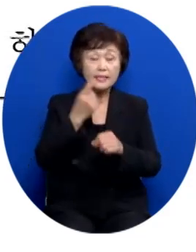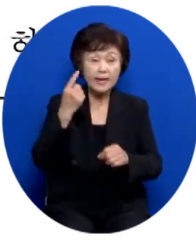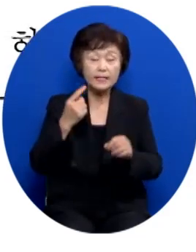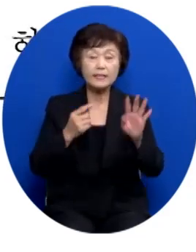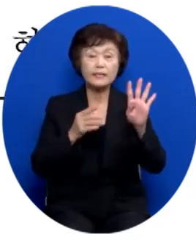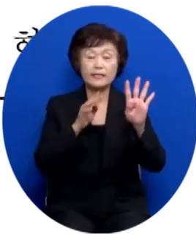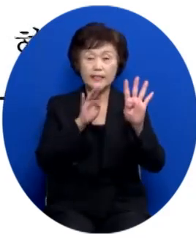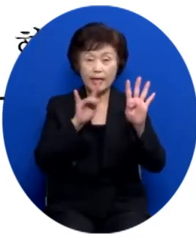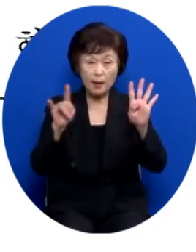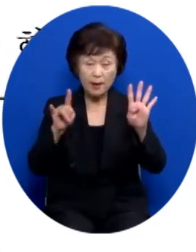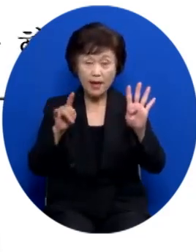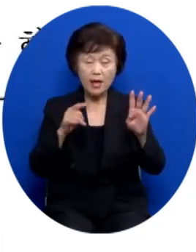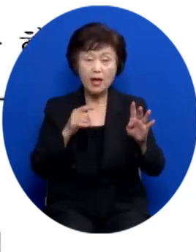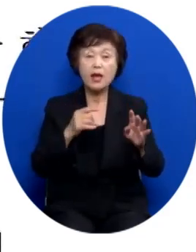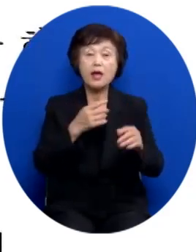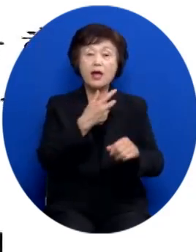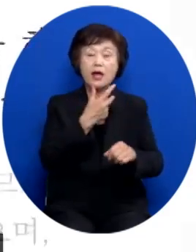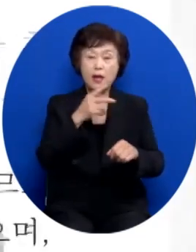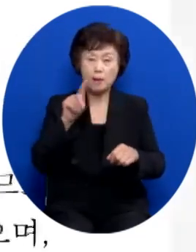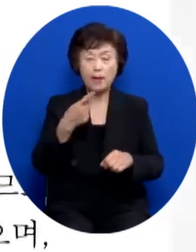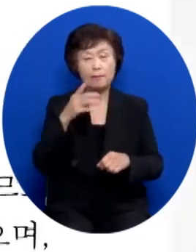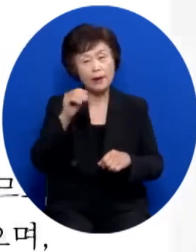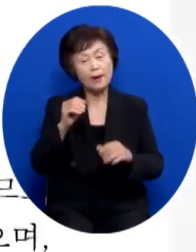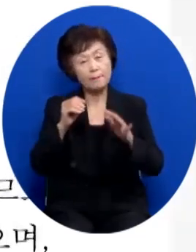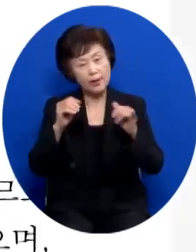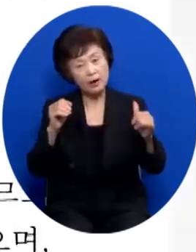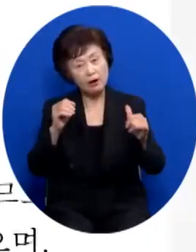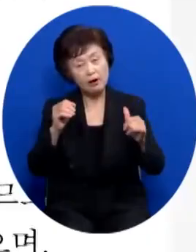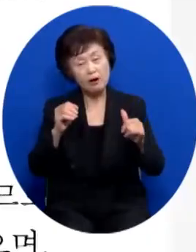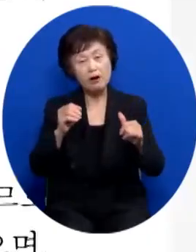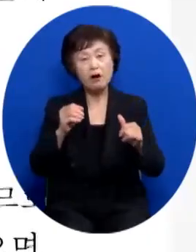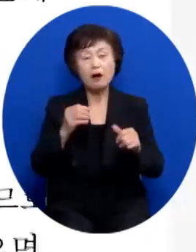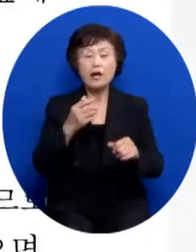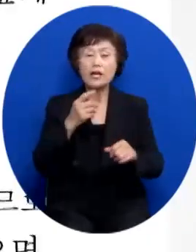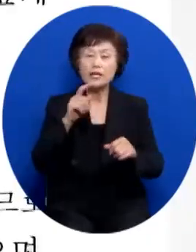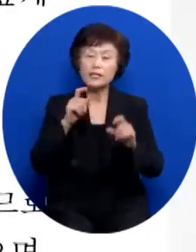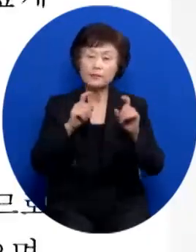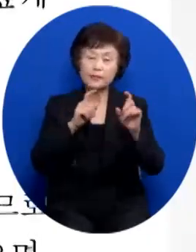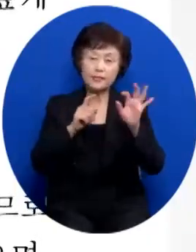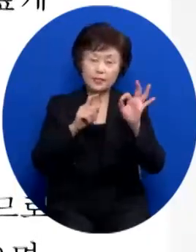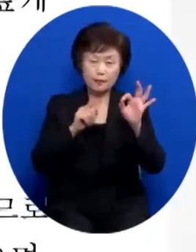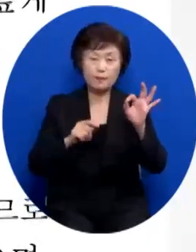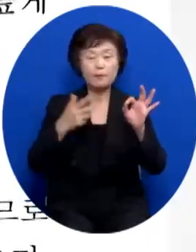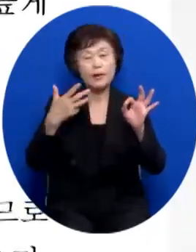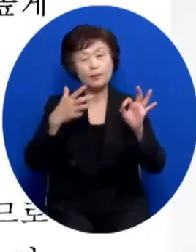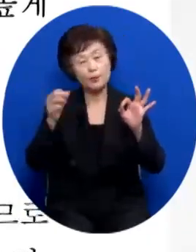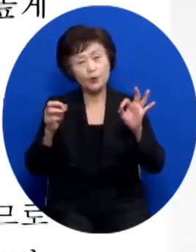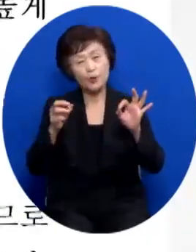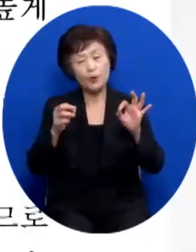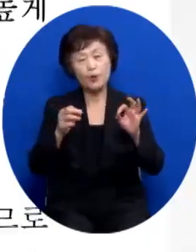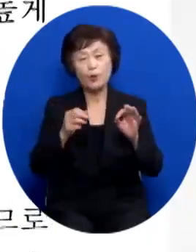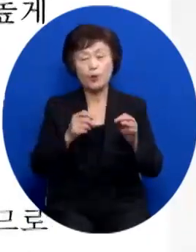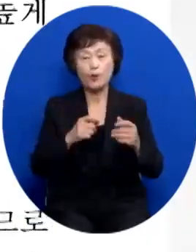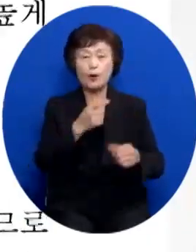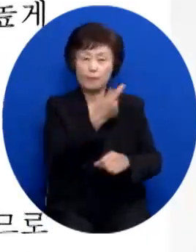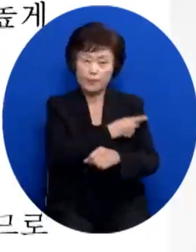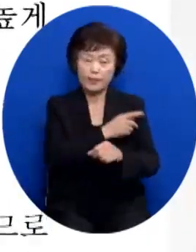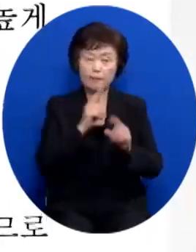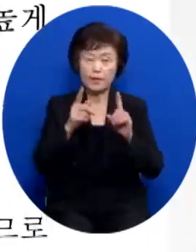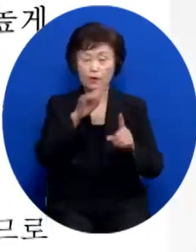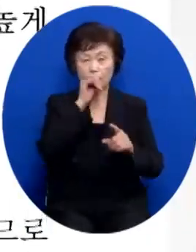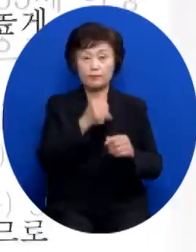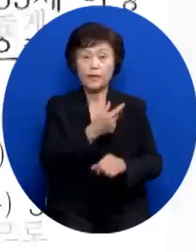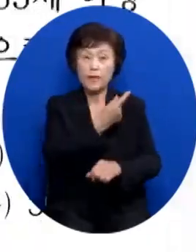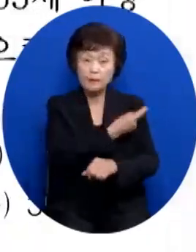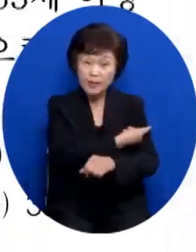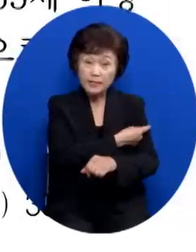누적 접종자 약 100만 명, 누적 접종률 10.8%를 기록했다고 밝혔습니다. 질병청은 백신